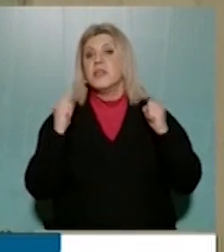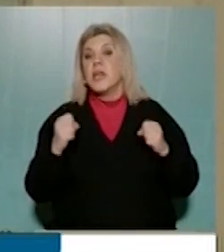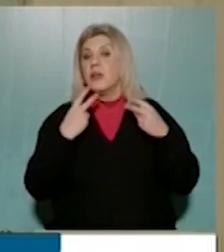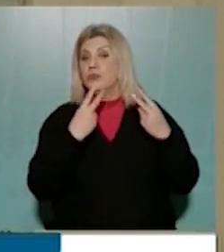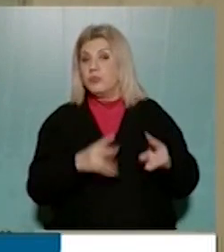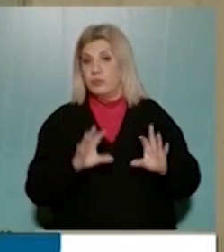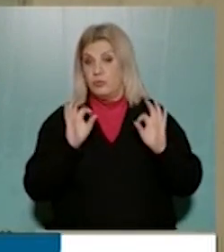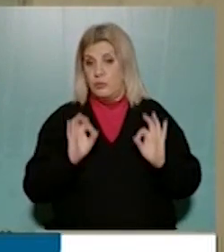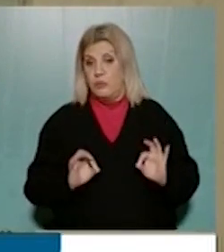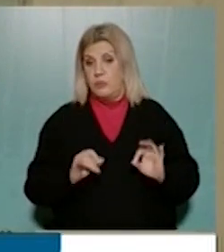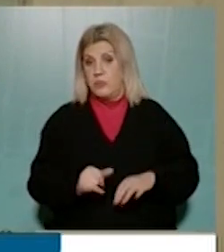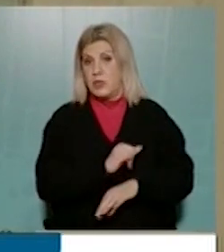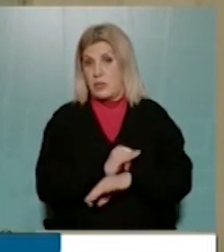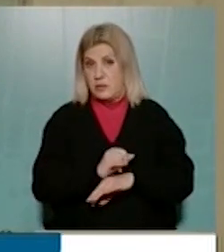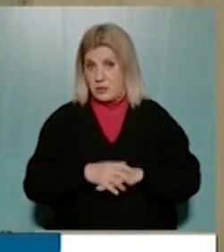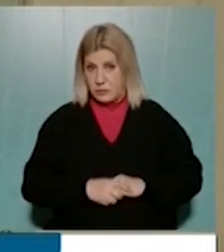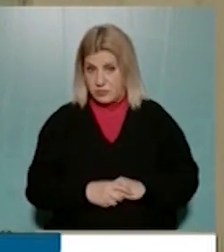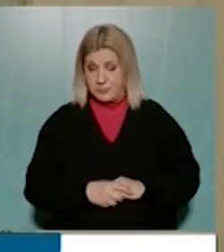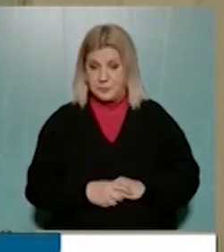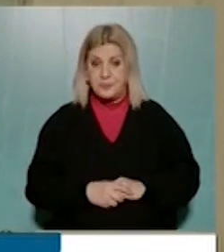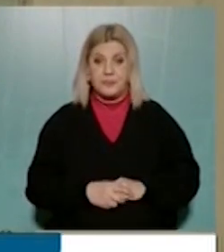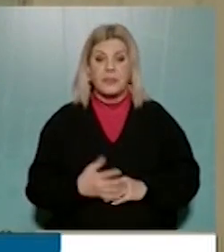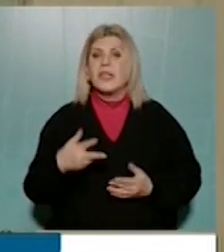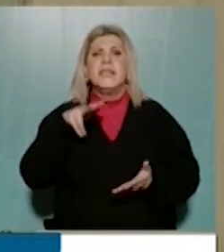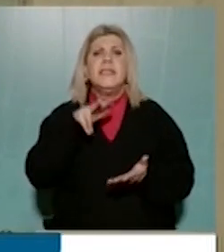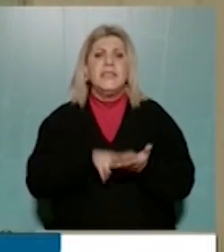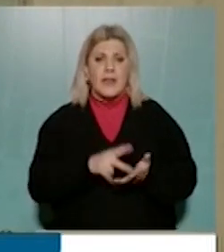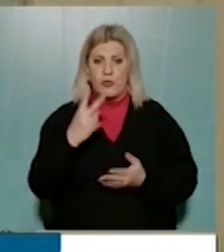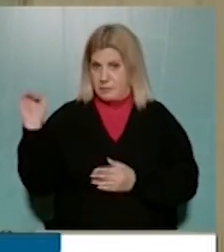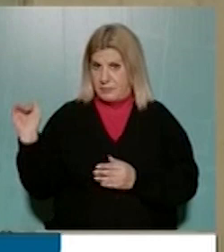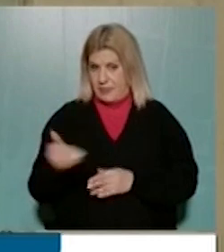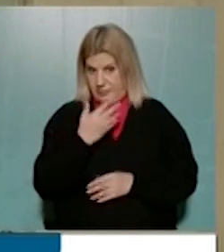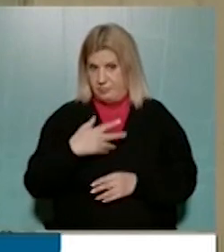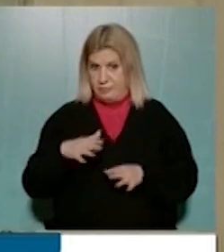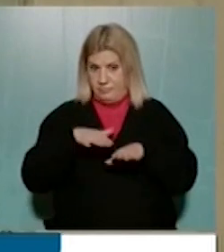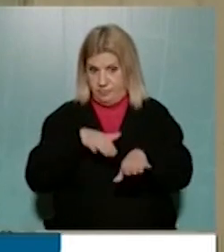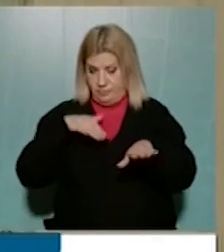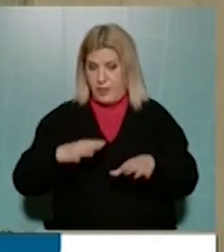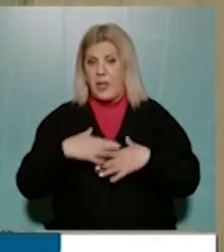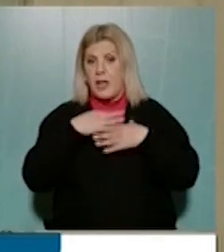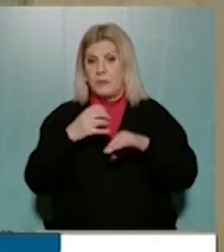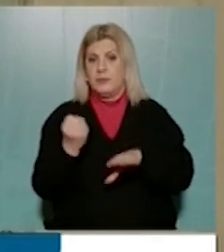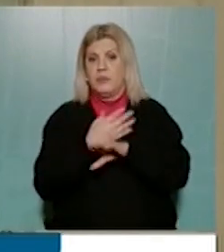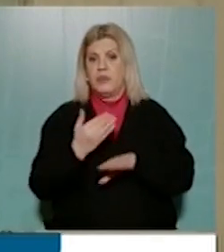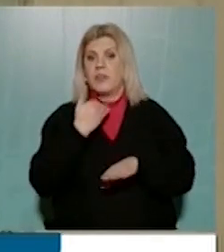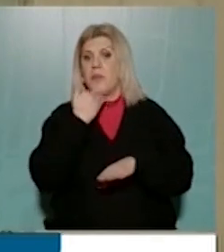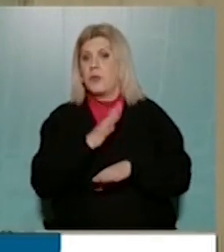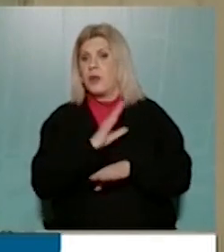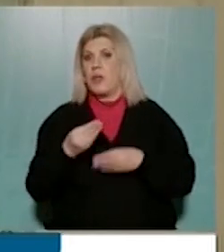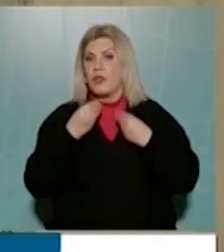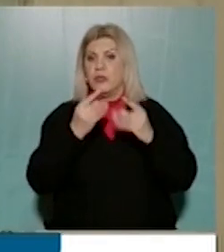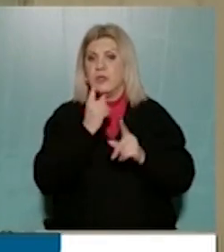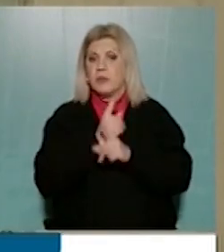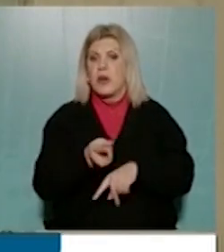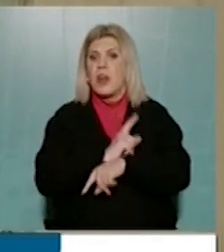του από αυτή την καθυστέρηση τι ισχύει τώρα σε αυτούς εδώ ο εκπρόσωπος του εκ μας είπε ότι δεν μπορούν πλέον να δώσουνε